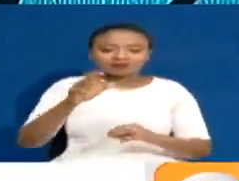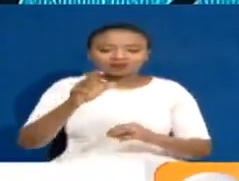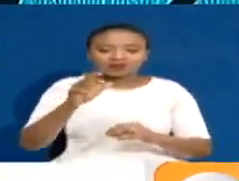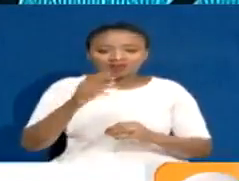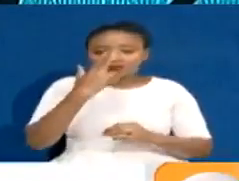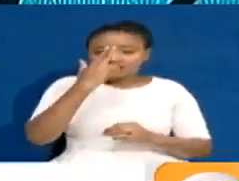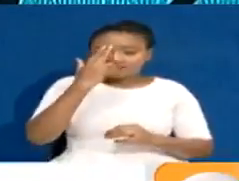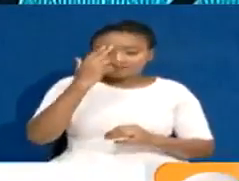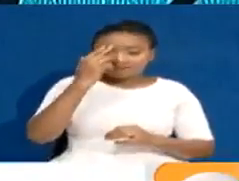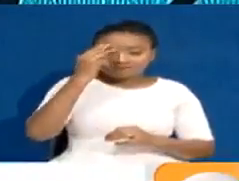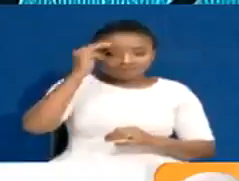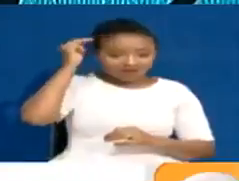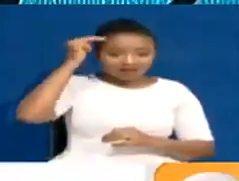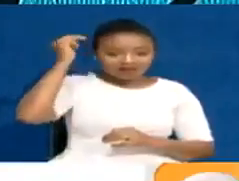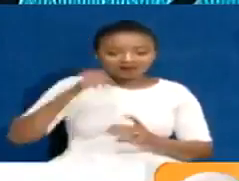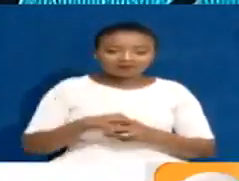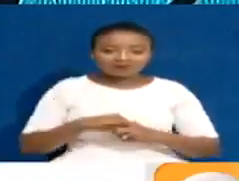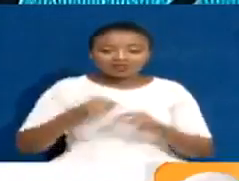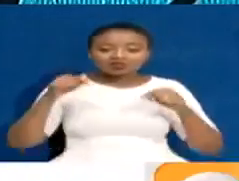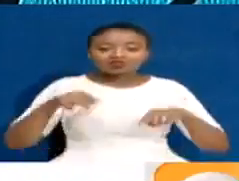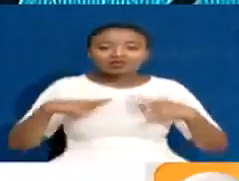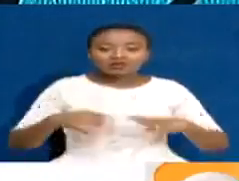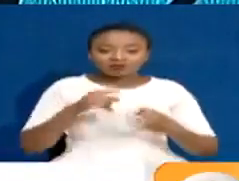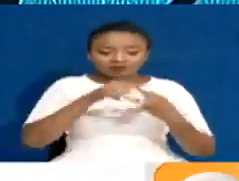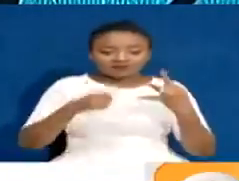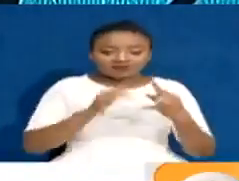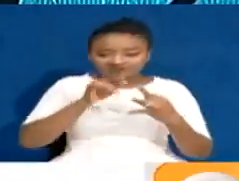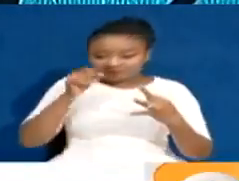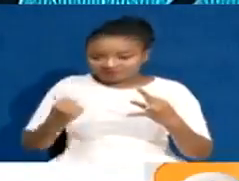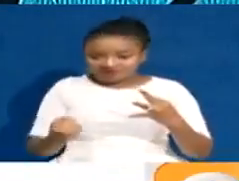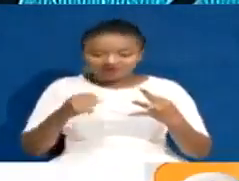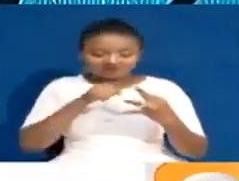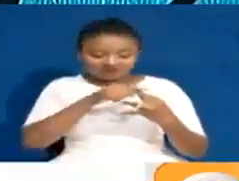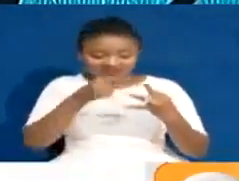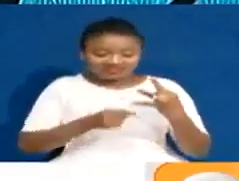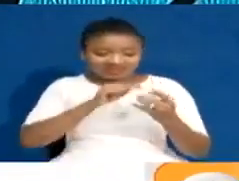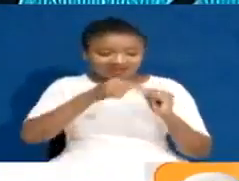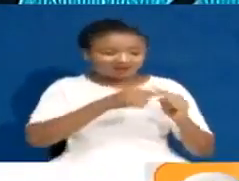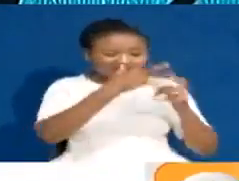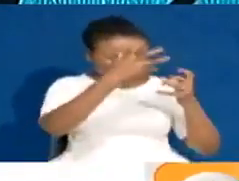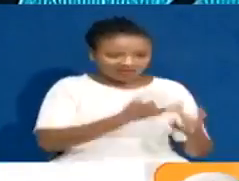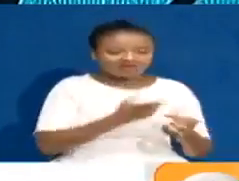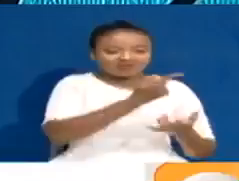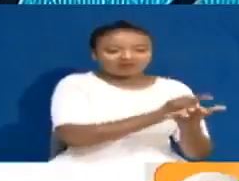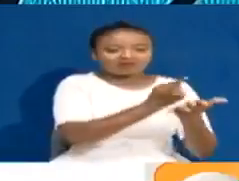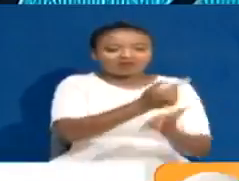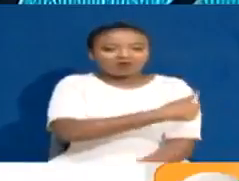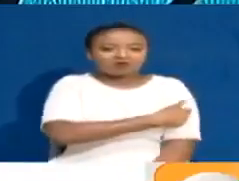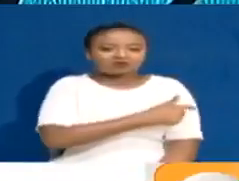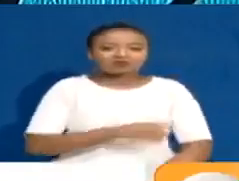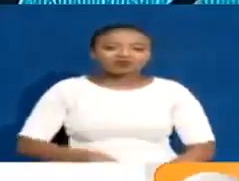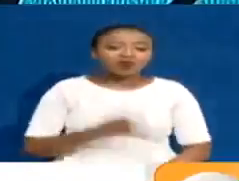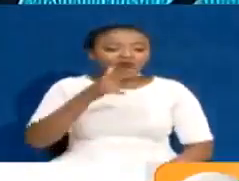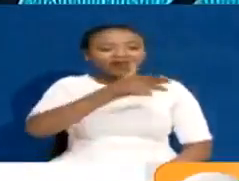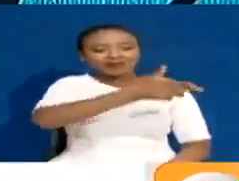Mandera. Katika shambulizi hilo leo, watu watatu kati ya watano waliojeruhiwa wako katika hali mahututi kufuatia majeraha